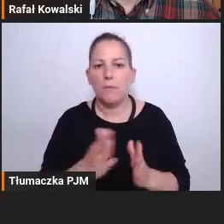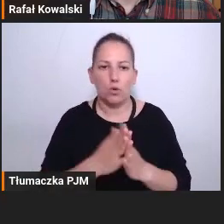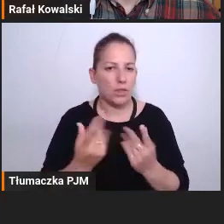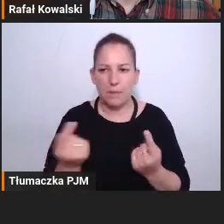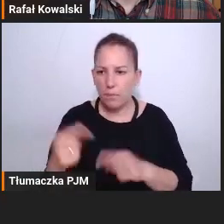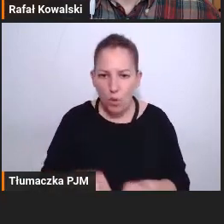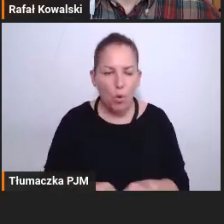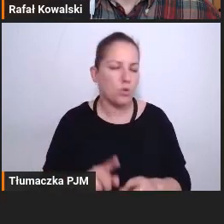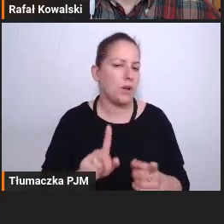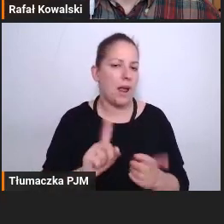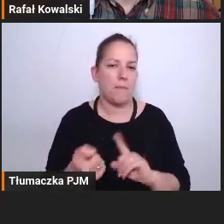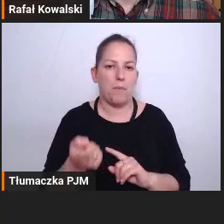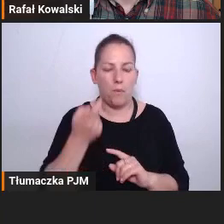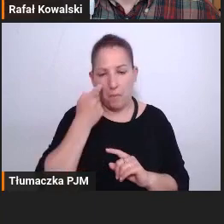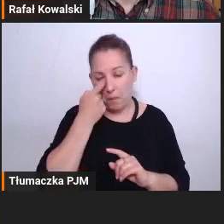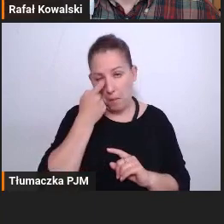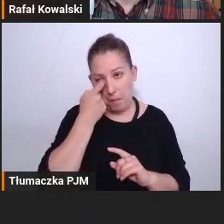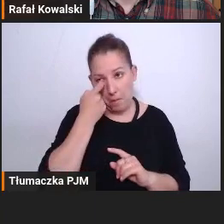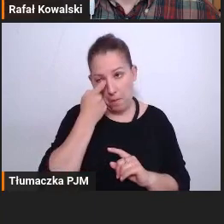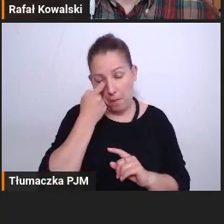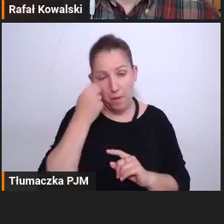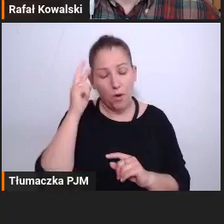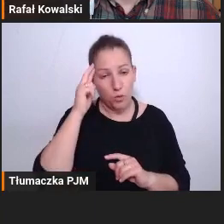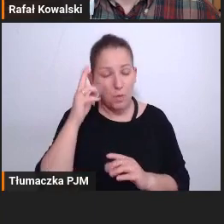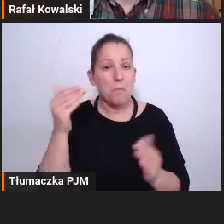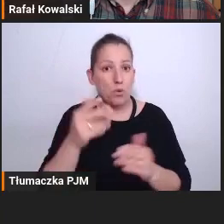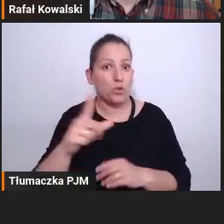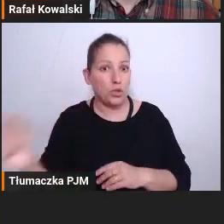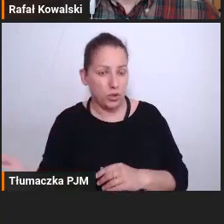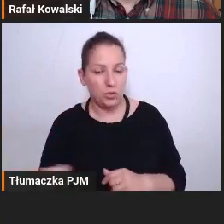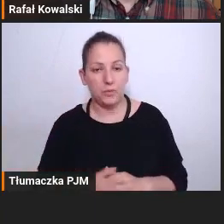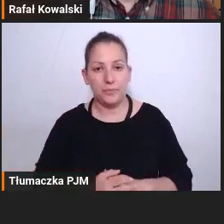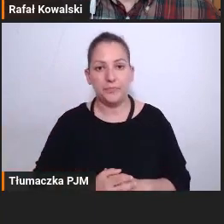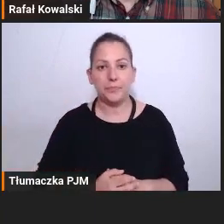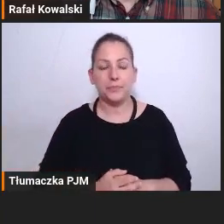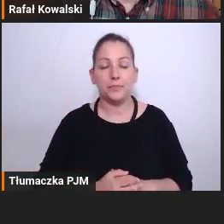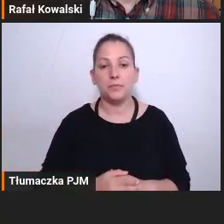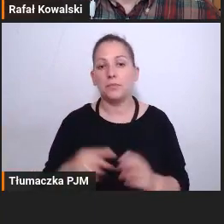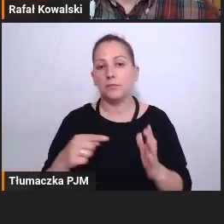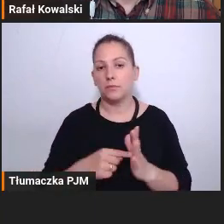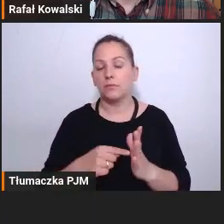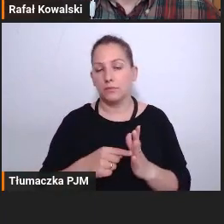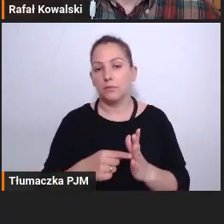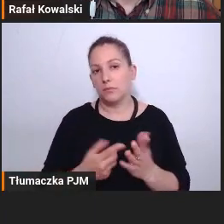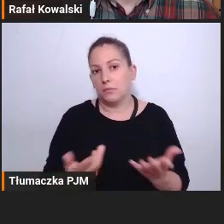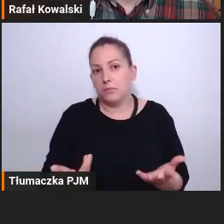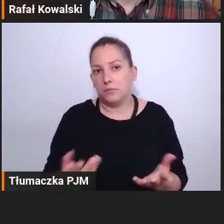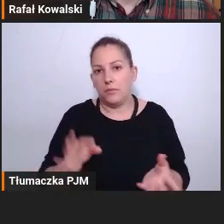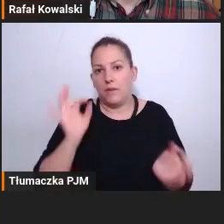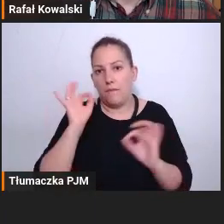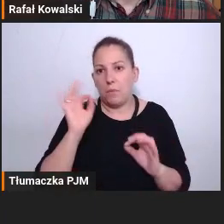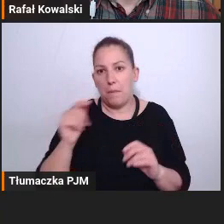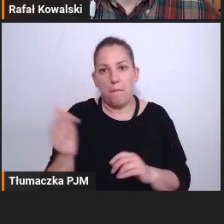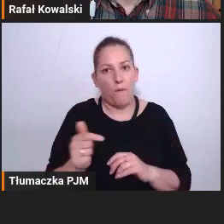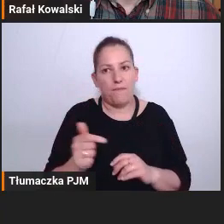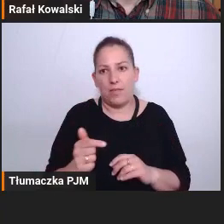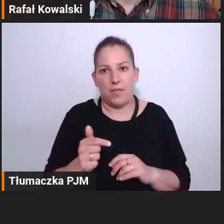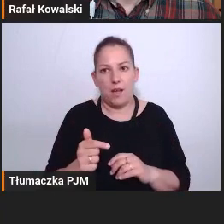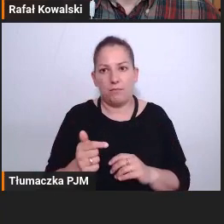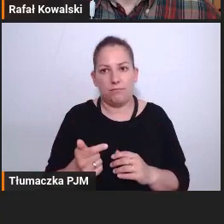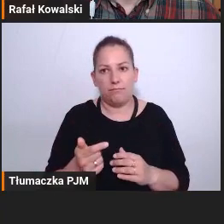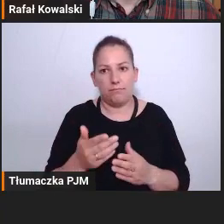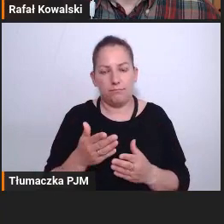bądź też rozumiem, możesz iść, tak? Więc ta informacja powinna być w zasadzie